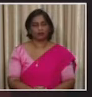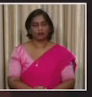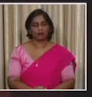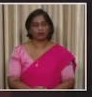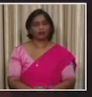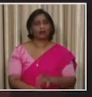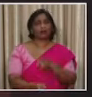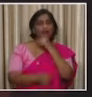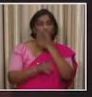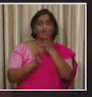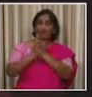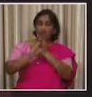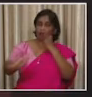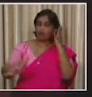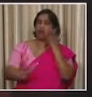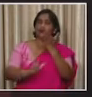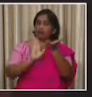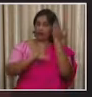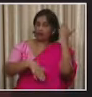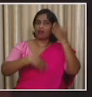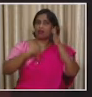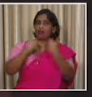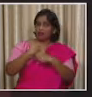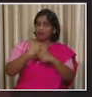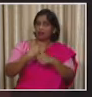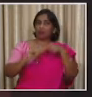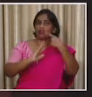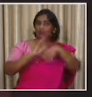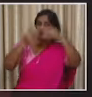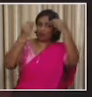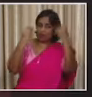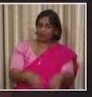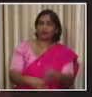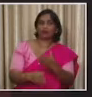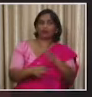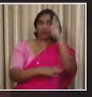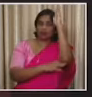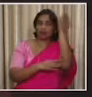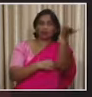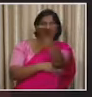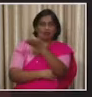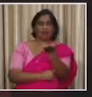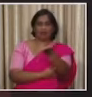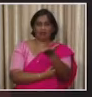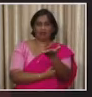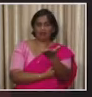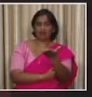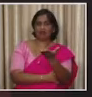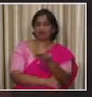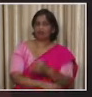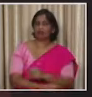ඉතින් ඔය කතා කරෙත් පෝලිම් යුගයේ නිර්මාණය කරන්න රට බංකොලොත් කරන්න අත උස්සපු කණ්ඩායමනේ.